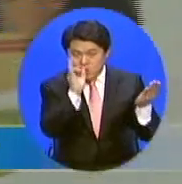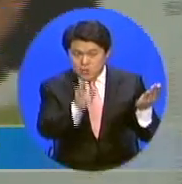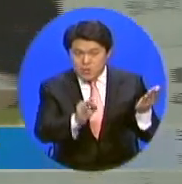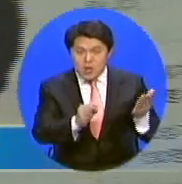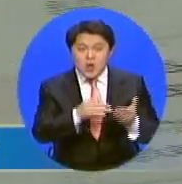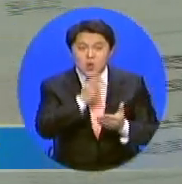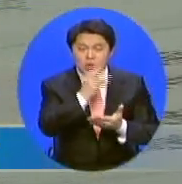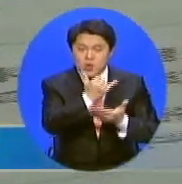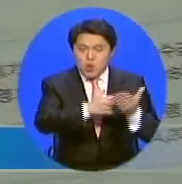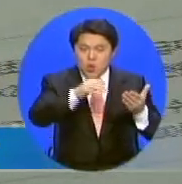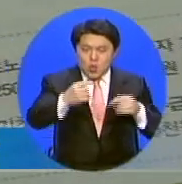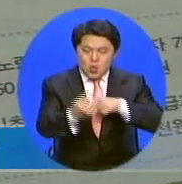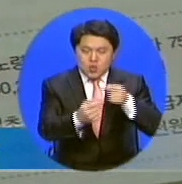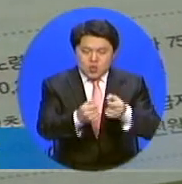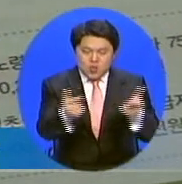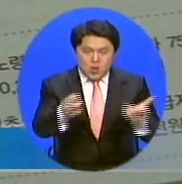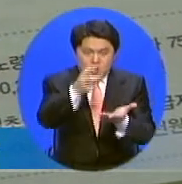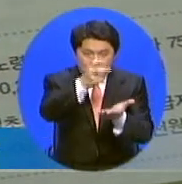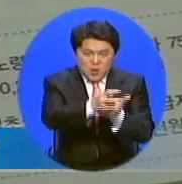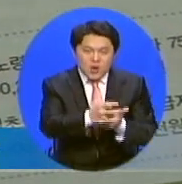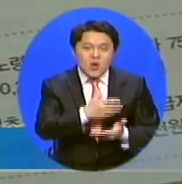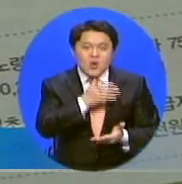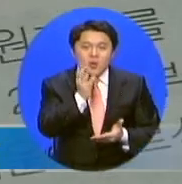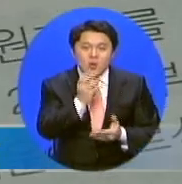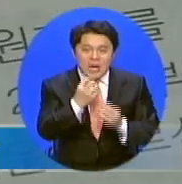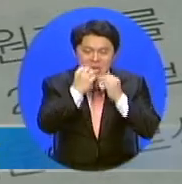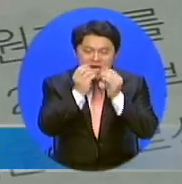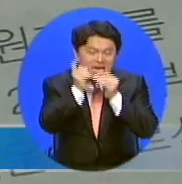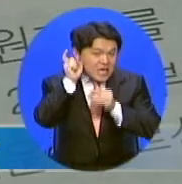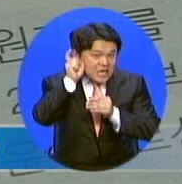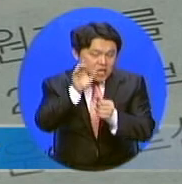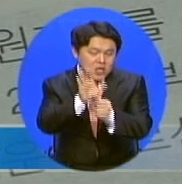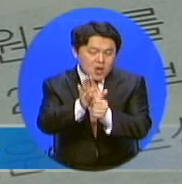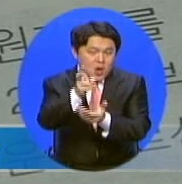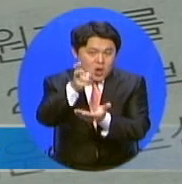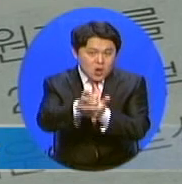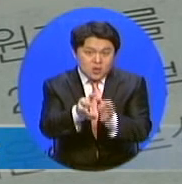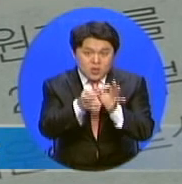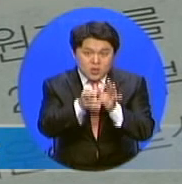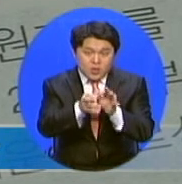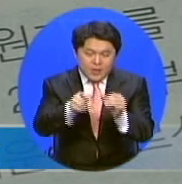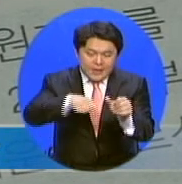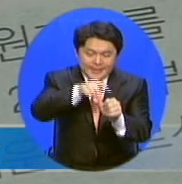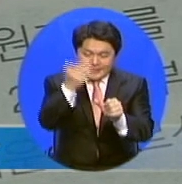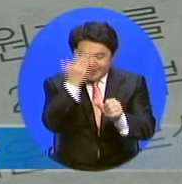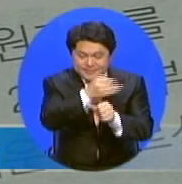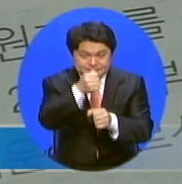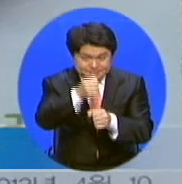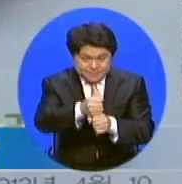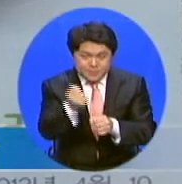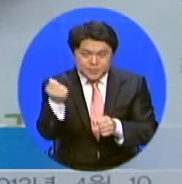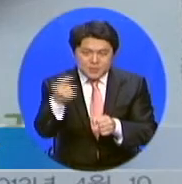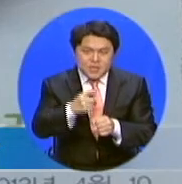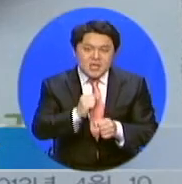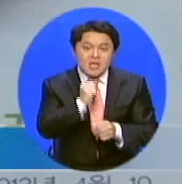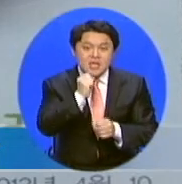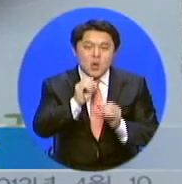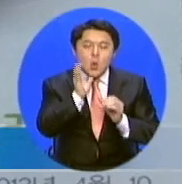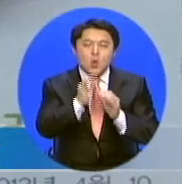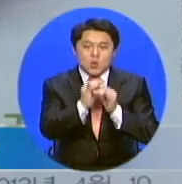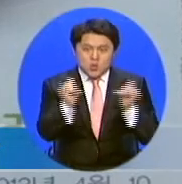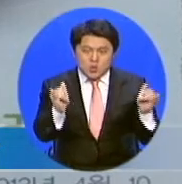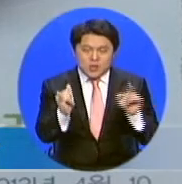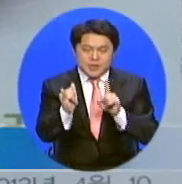운영 활성화 조례와 어르신 틀니 보청기 지원 조례를 통해 경로당의 쾌적한 환경 조성과 형편이 어려운